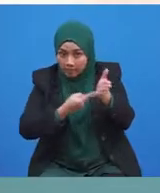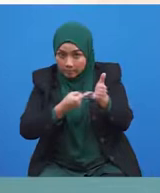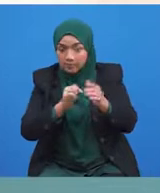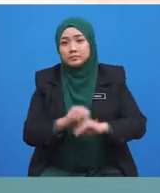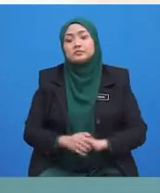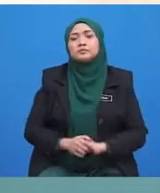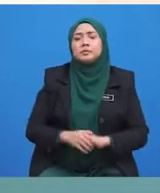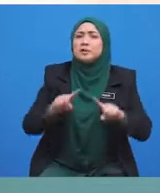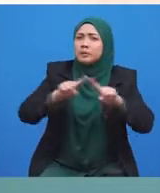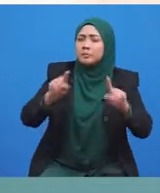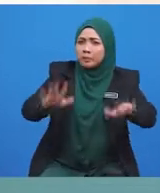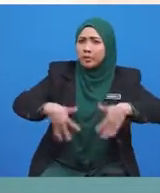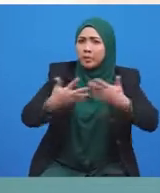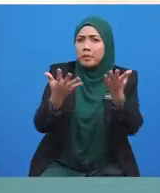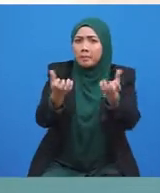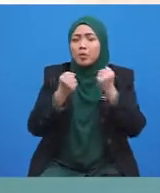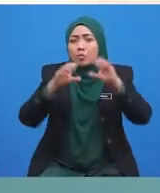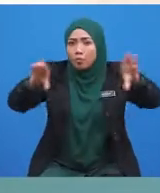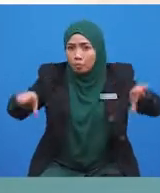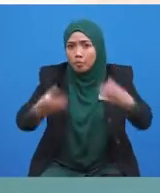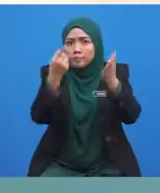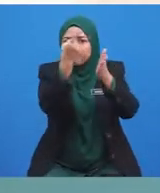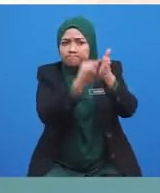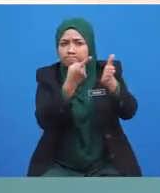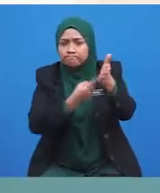Tapi, bagaimana nak buat tandaan itu?